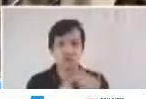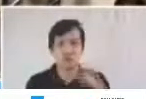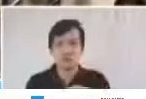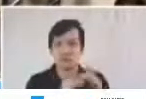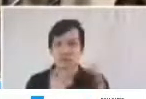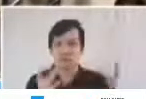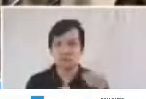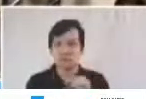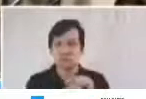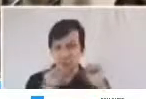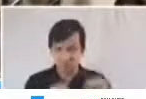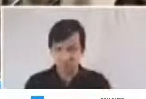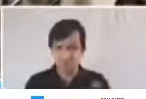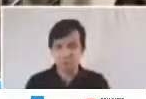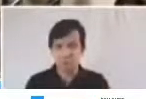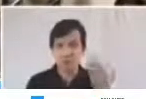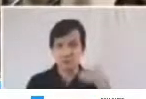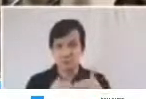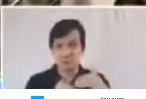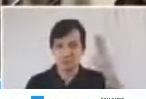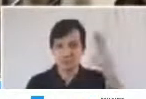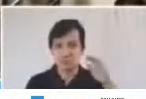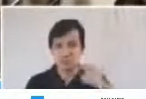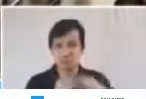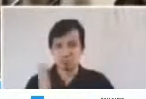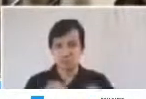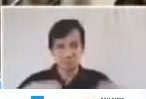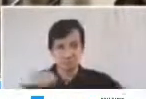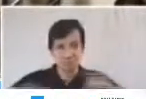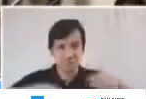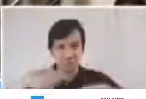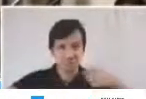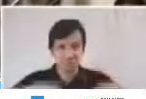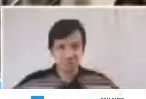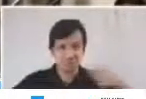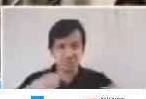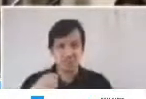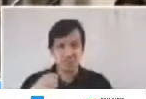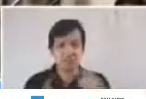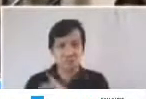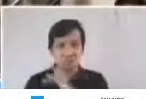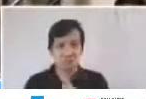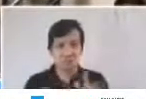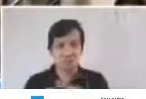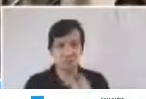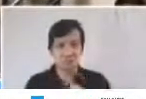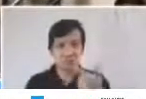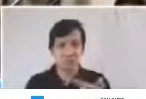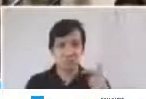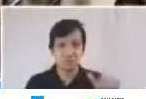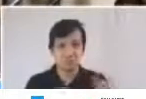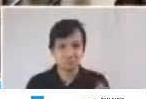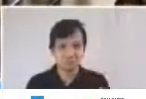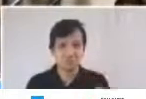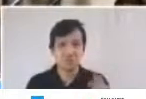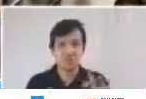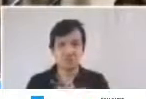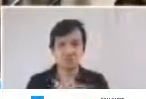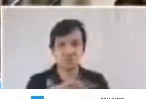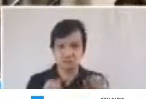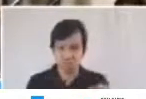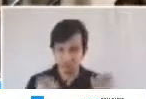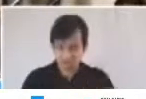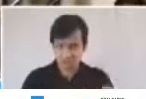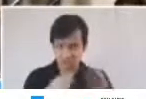kung magtataas po ng presyo ang negosyo para sa bike or laptops, kung pwede po yung reasonable increases lang na